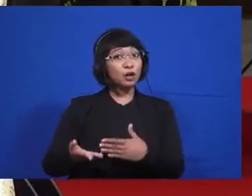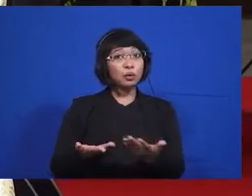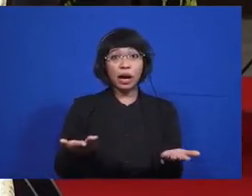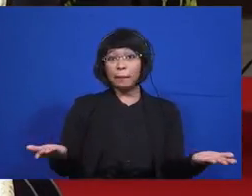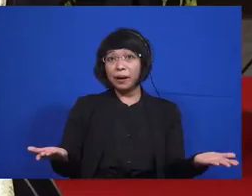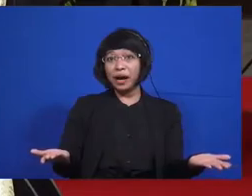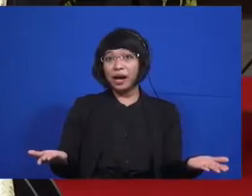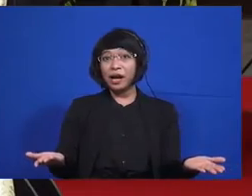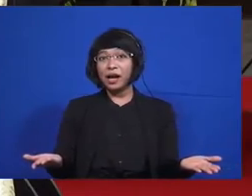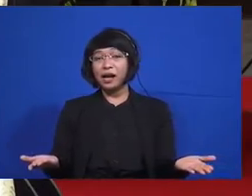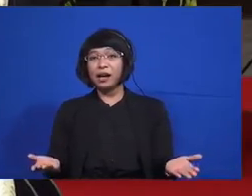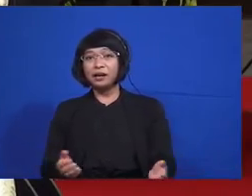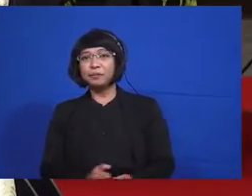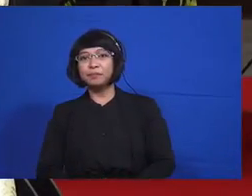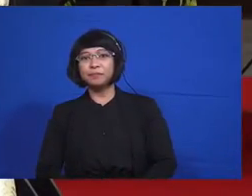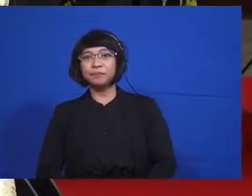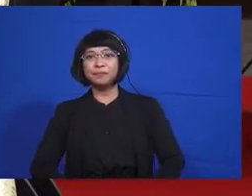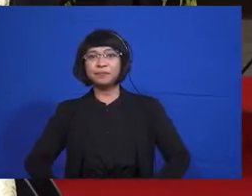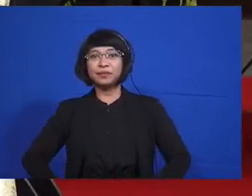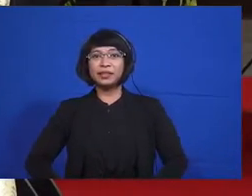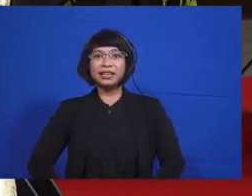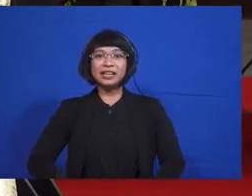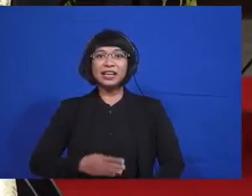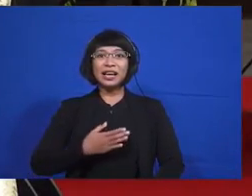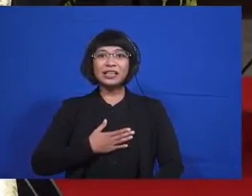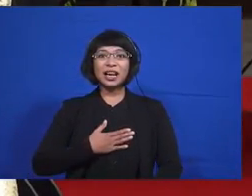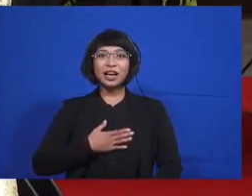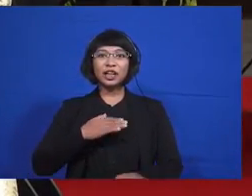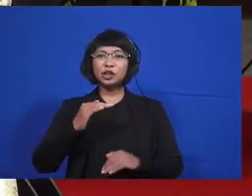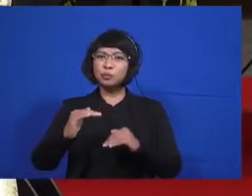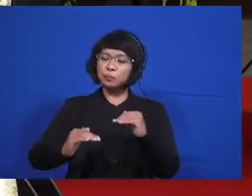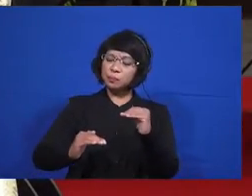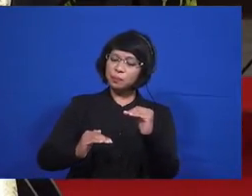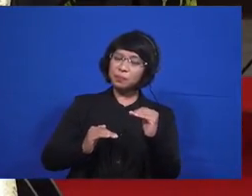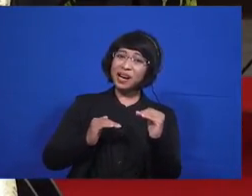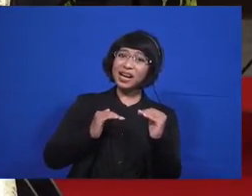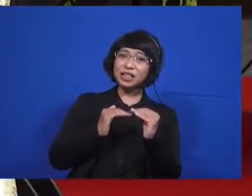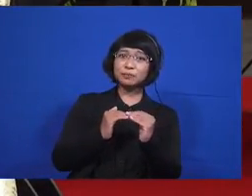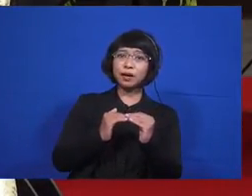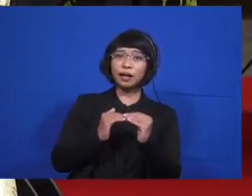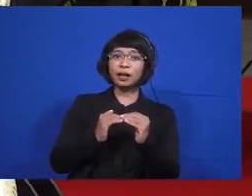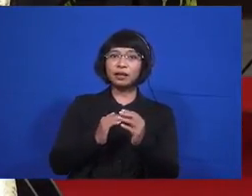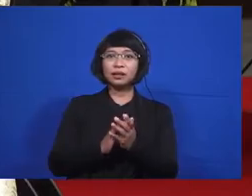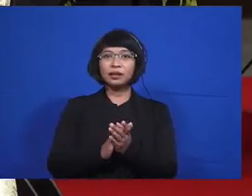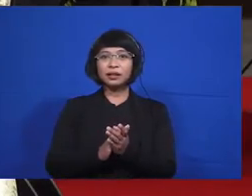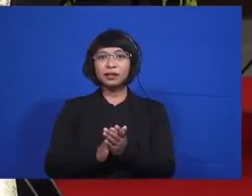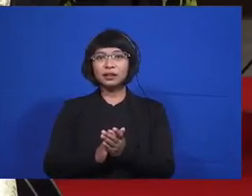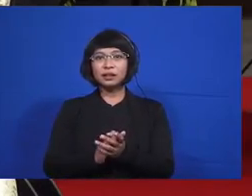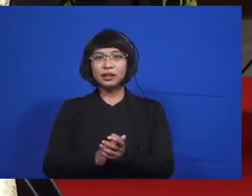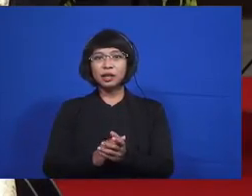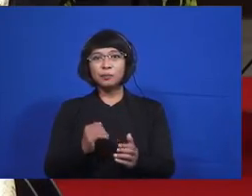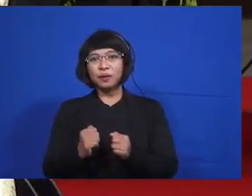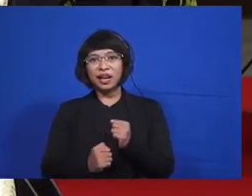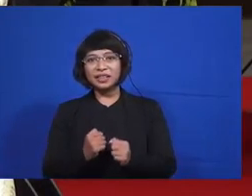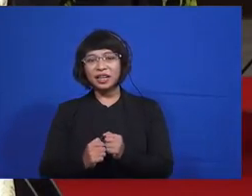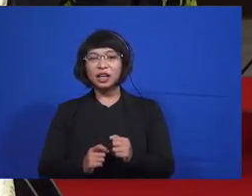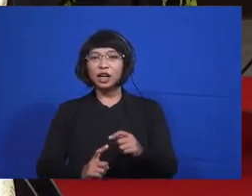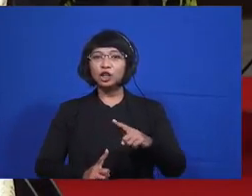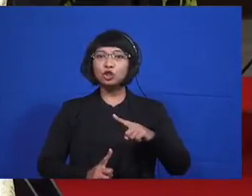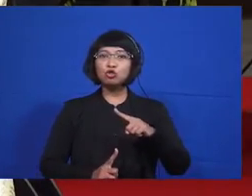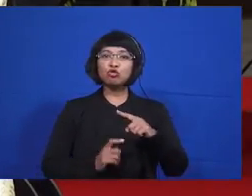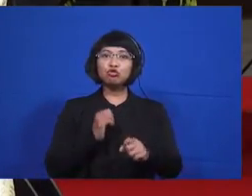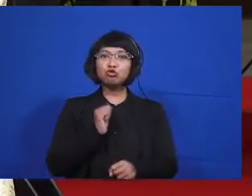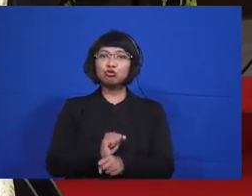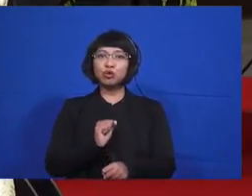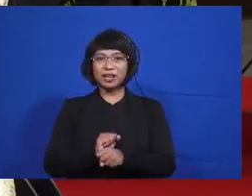saya lakukan konkretnya seperti apa, saya akan semaksimal mungkin menjalankan tugas yang diberikan oleh keuskupan kepada saya.